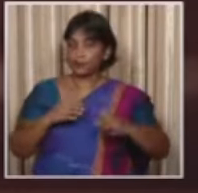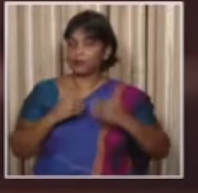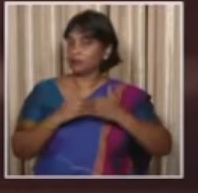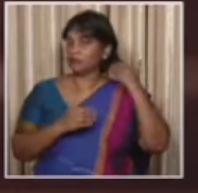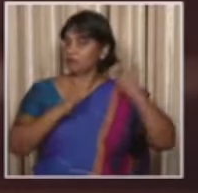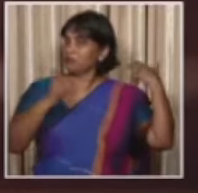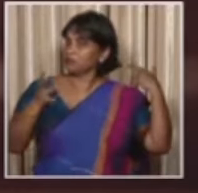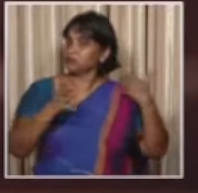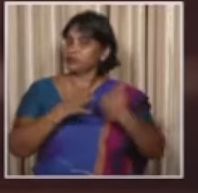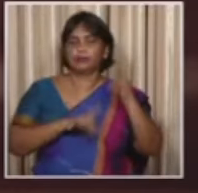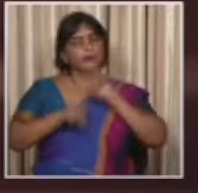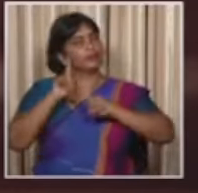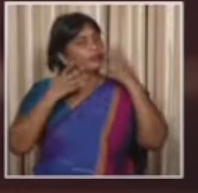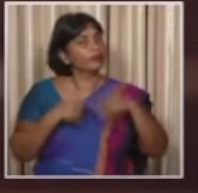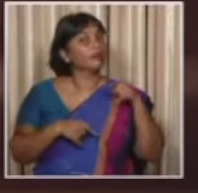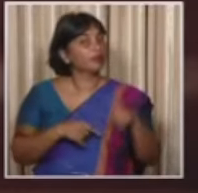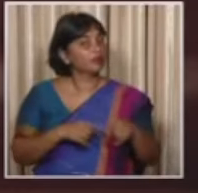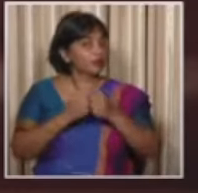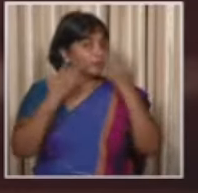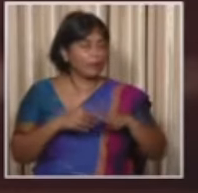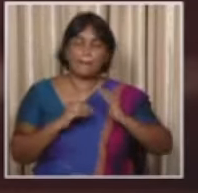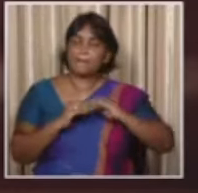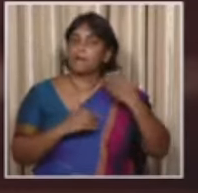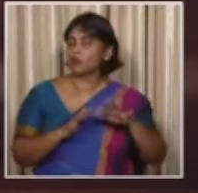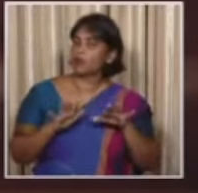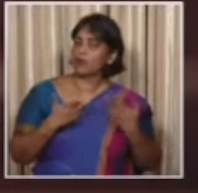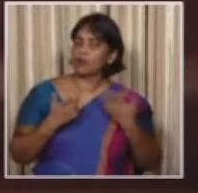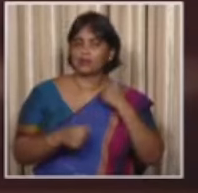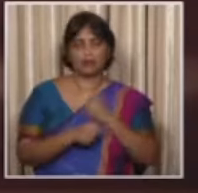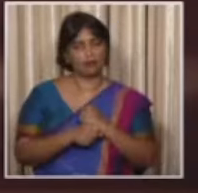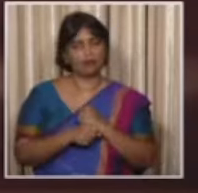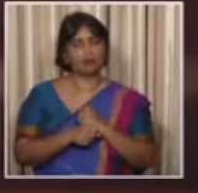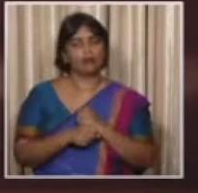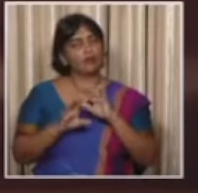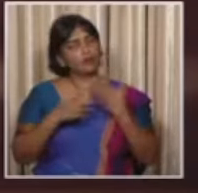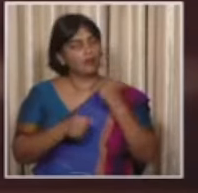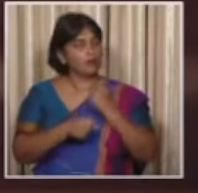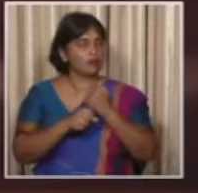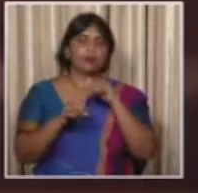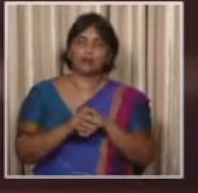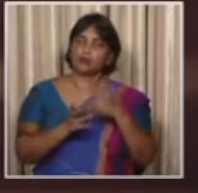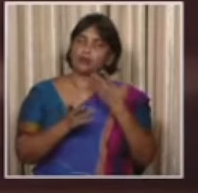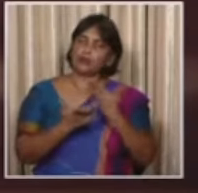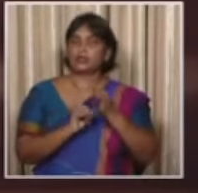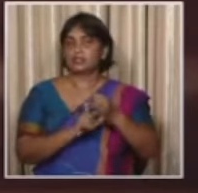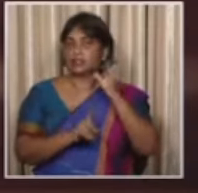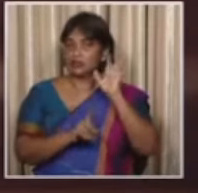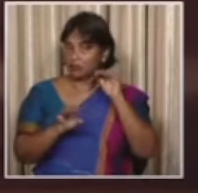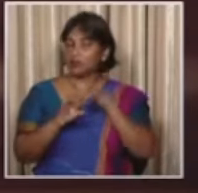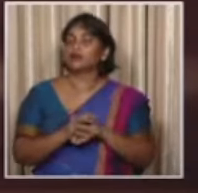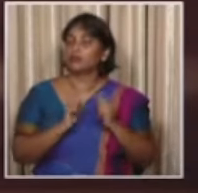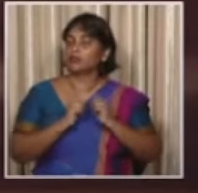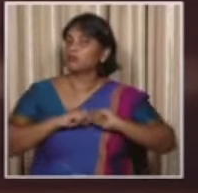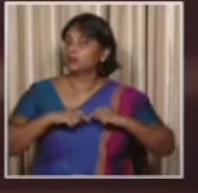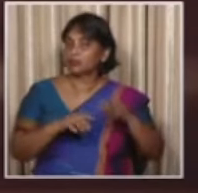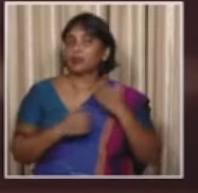කාලයක් සාකච්ඡා කළා මේ එකඟතාවයට එන්නේ. ආවට පස්සේ කුමන බලධාරියෙක්, කුමන ආණ්ඩුවක්, කුමන ජනාධිපතිවරයෙක් ආවත් ඒවා දිගට